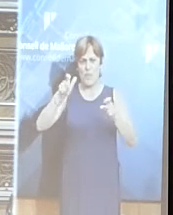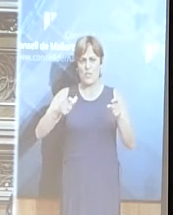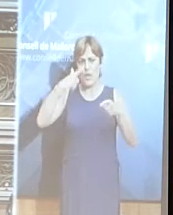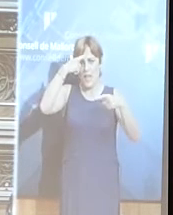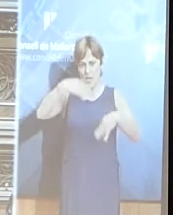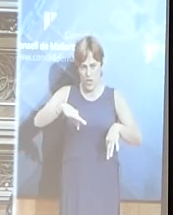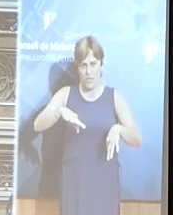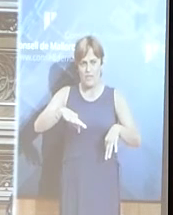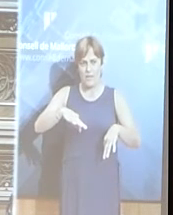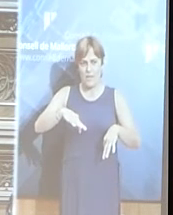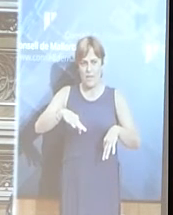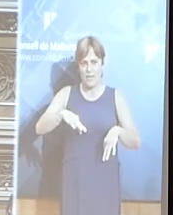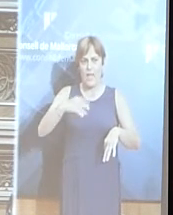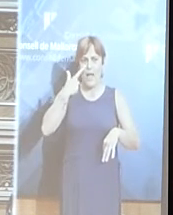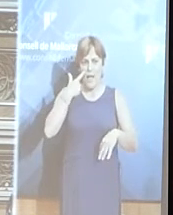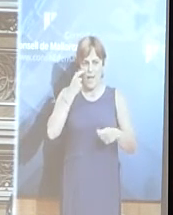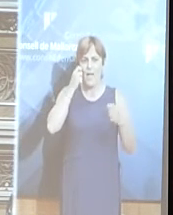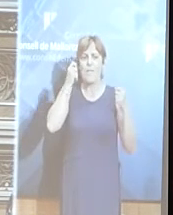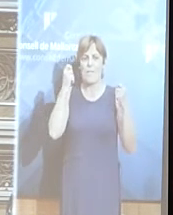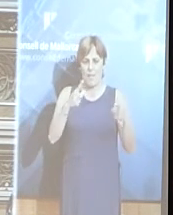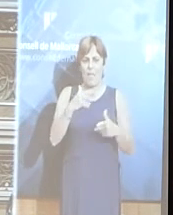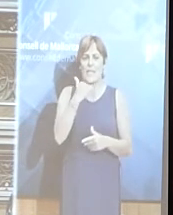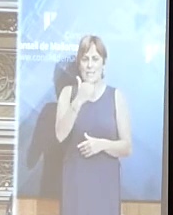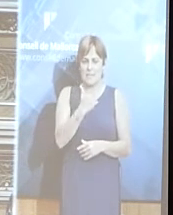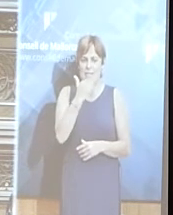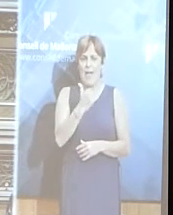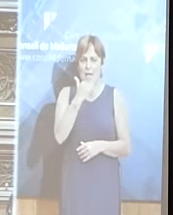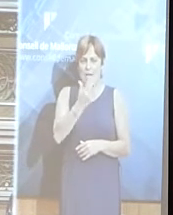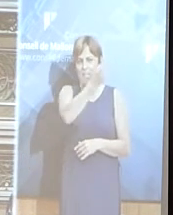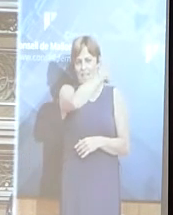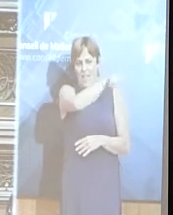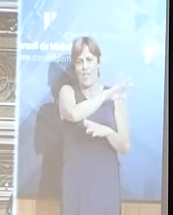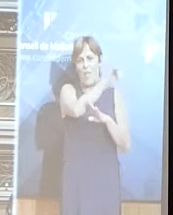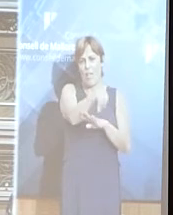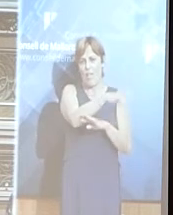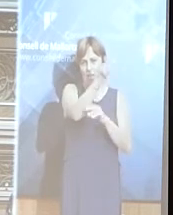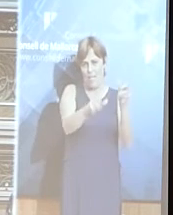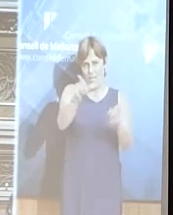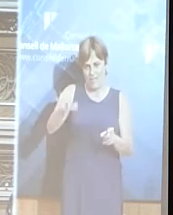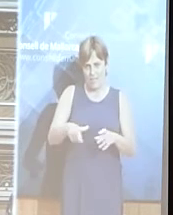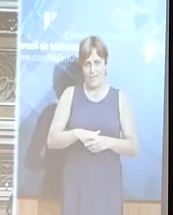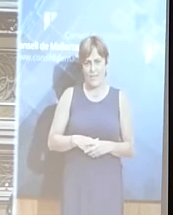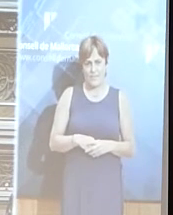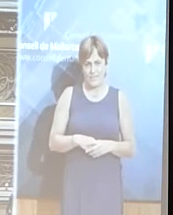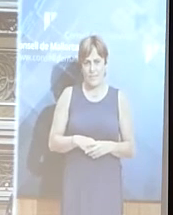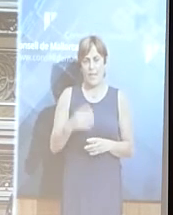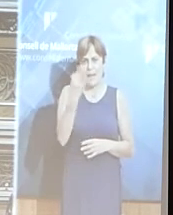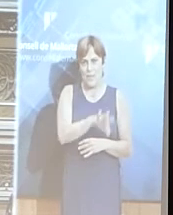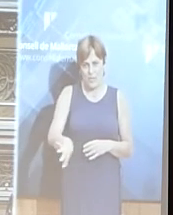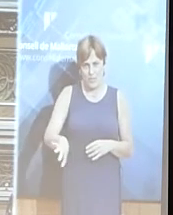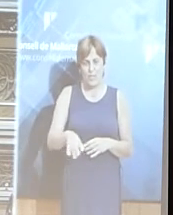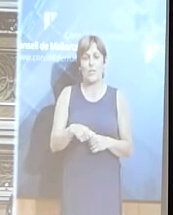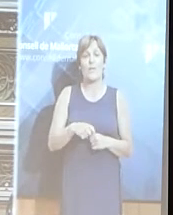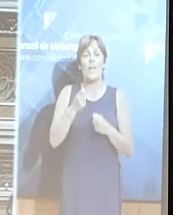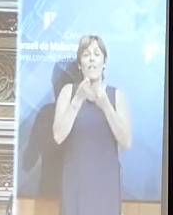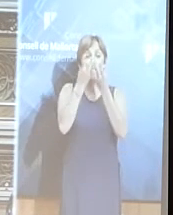creat aquesta falsa informació, com per exemple ara la sensació que ens estem recuperant. I utilitzen unes